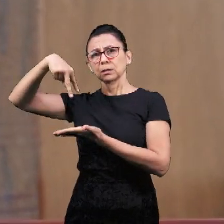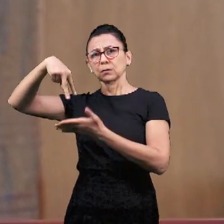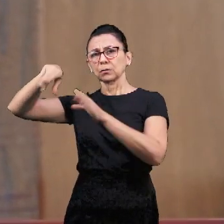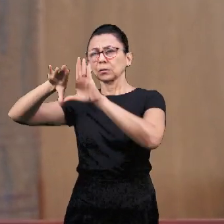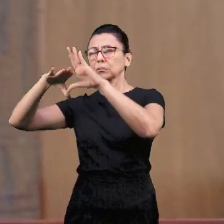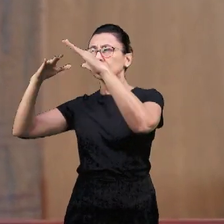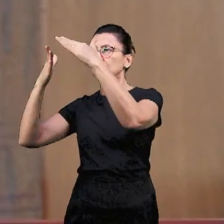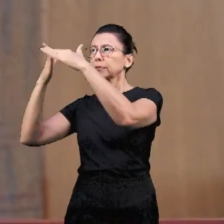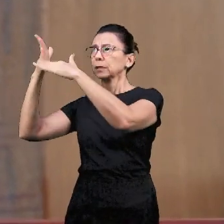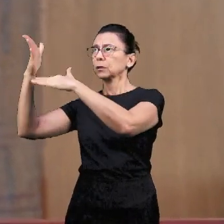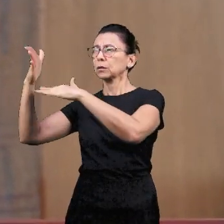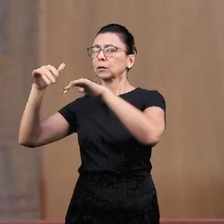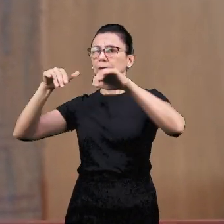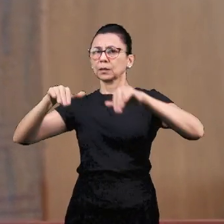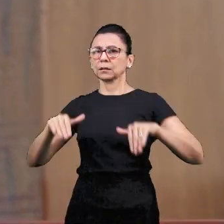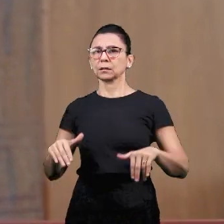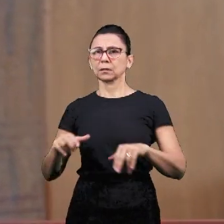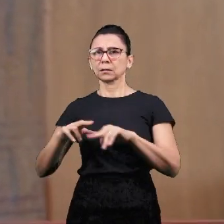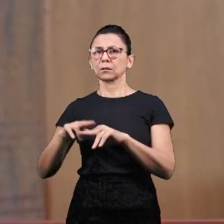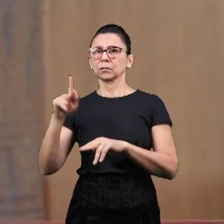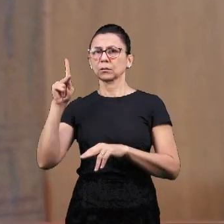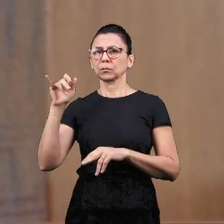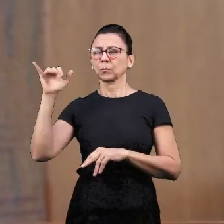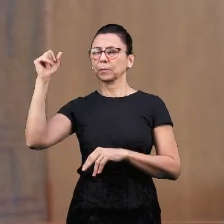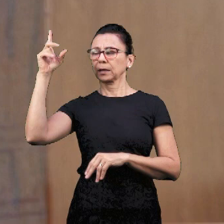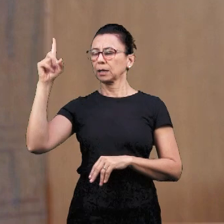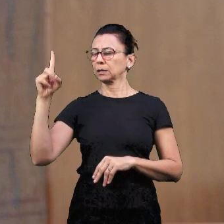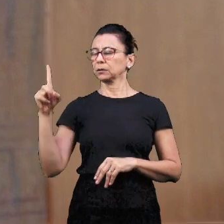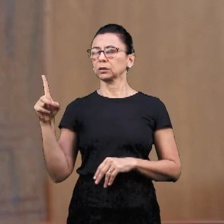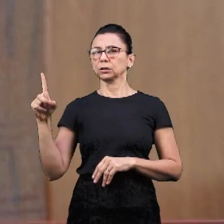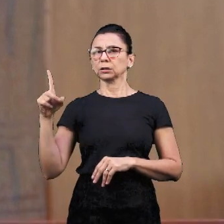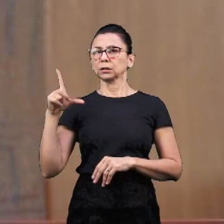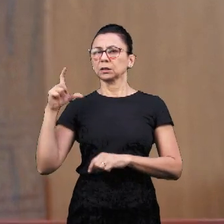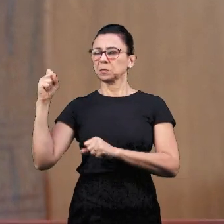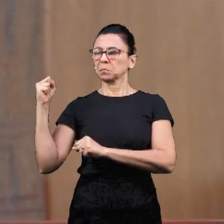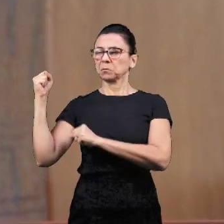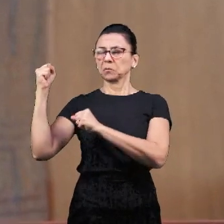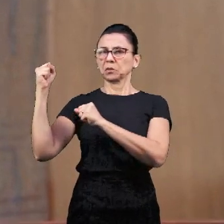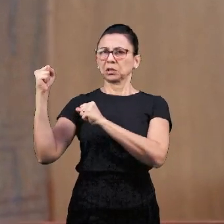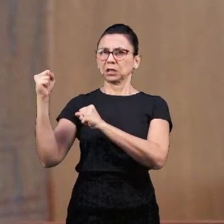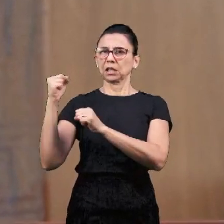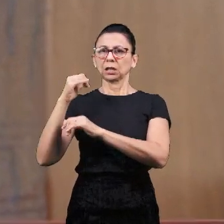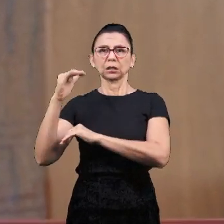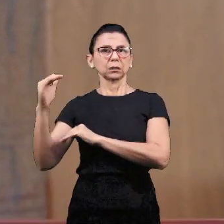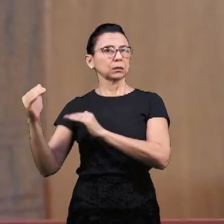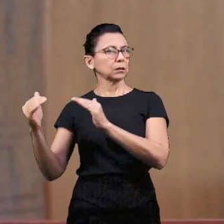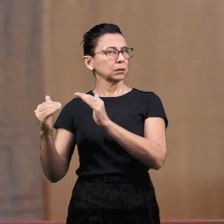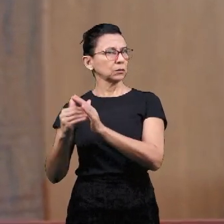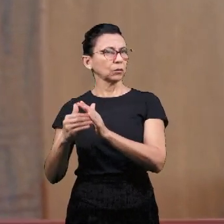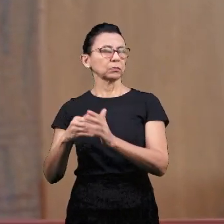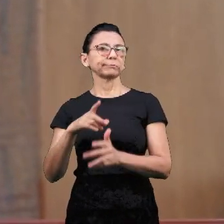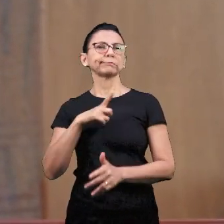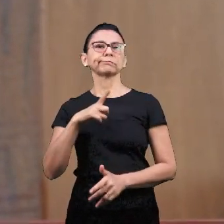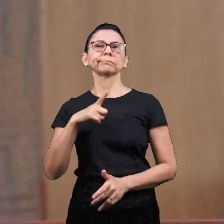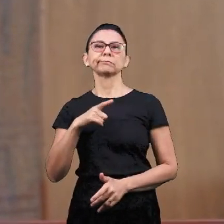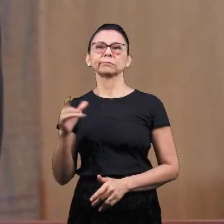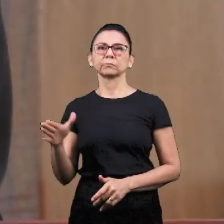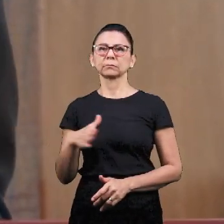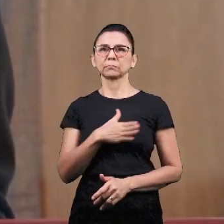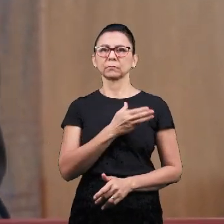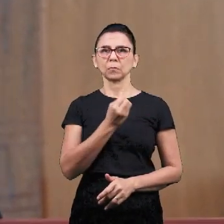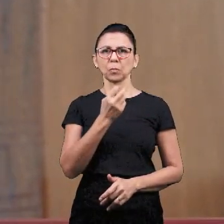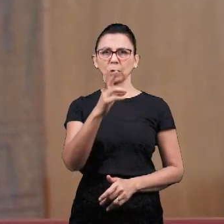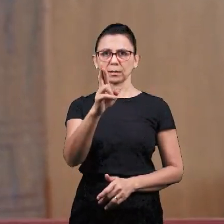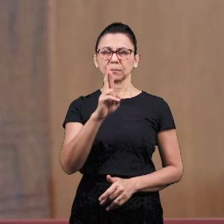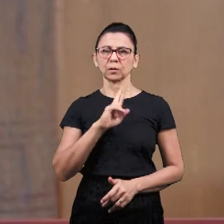Père de Dieu, il a tout le pouvoir. Très bien placé par notre frère, notre jeune homme, Victor. Passons à la question numéro